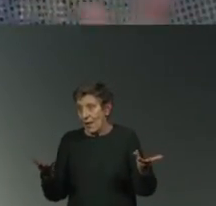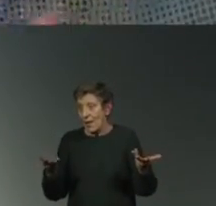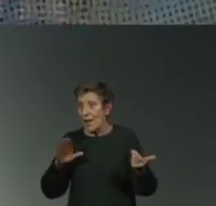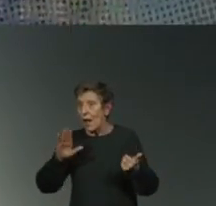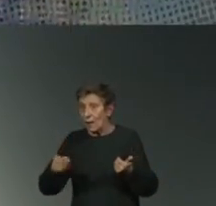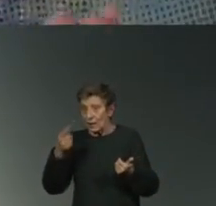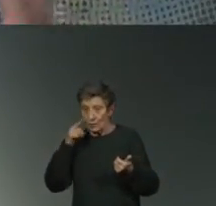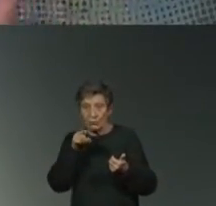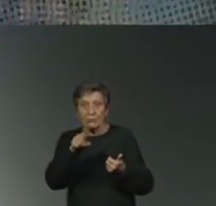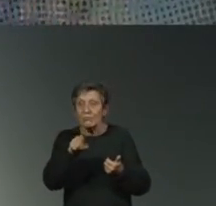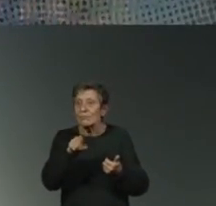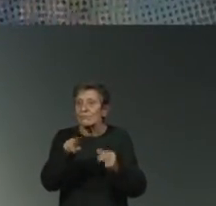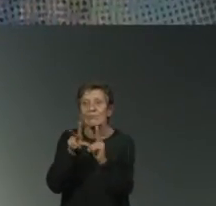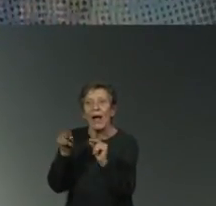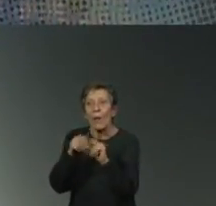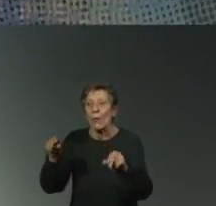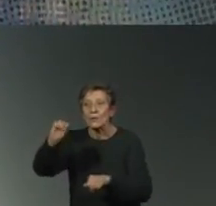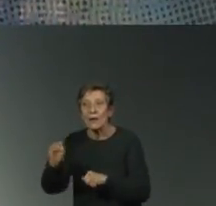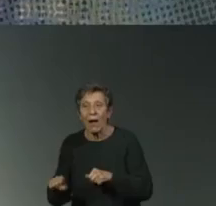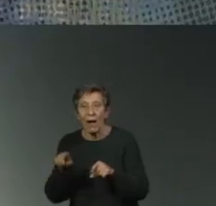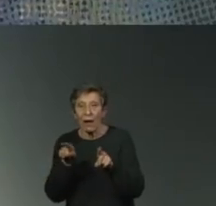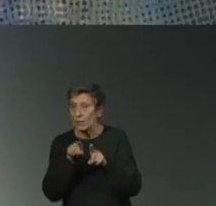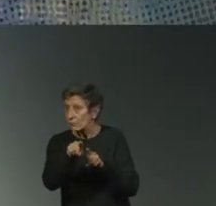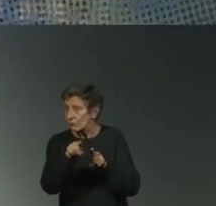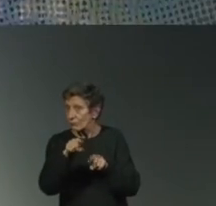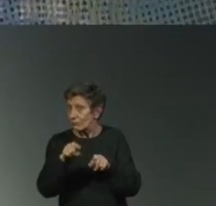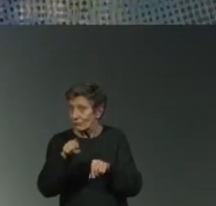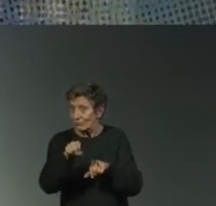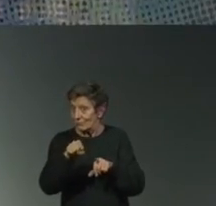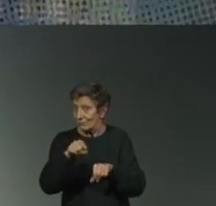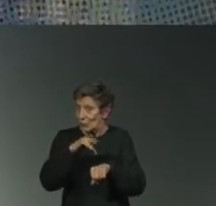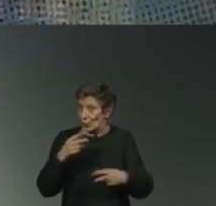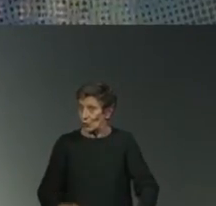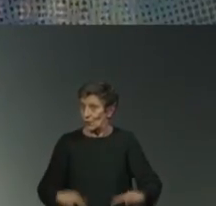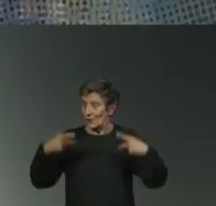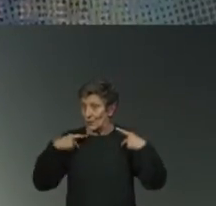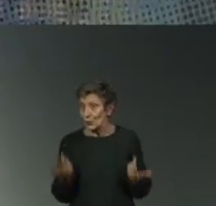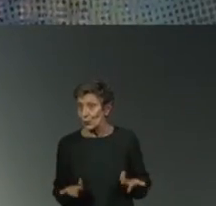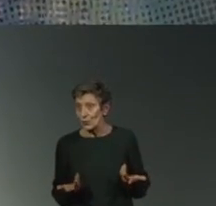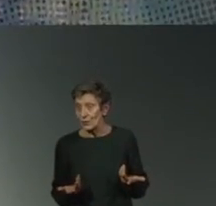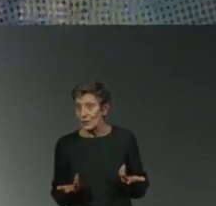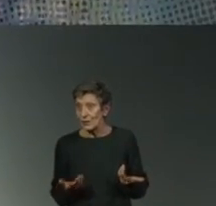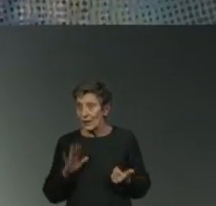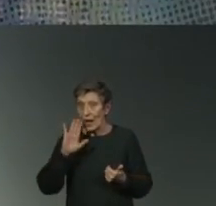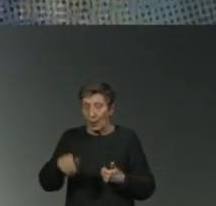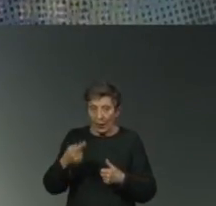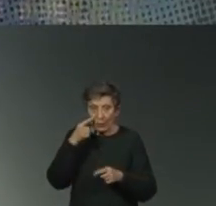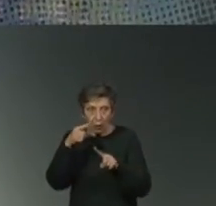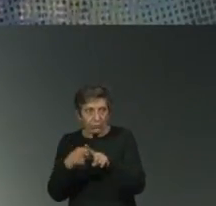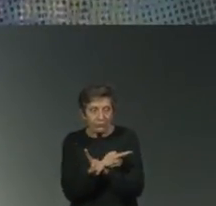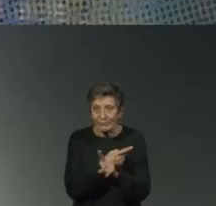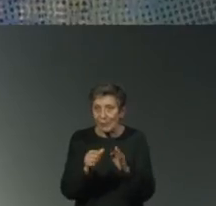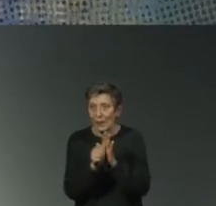raconte à Sarah comme quelque chose qu'il a vécu, on le voit apparaître dans le personnage de Suzanne. Donc on voit très